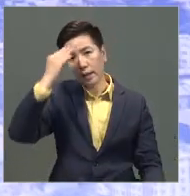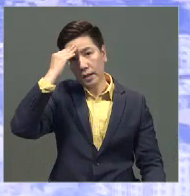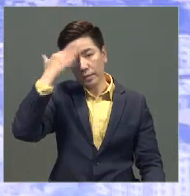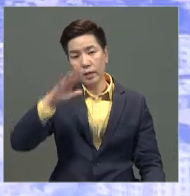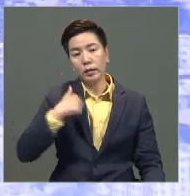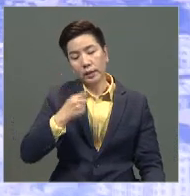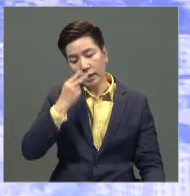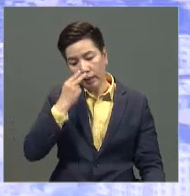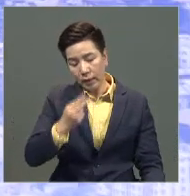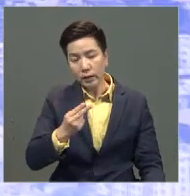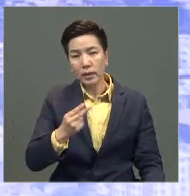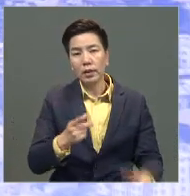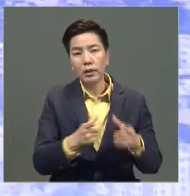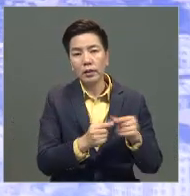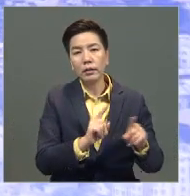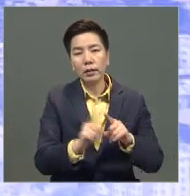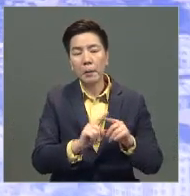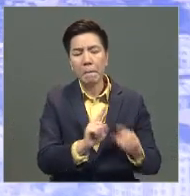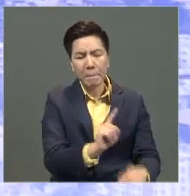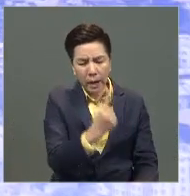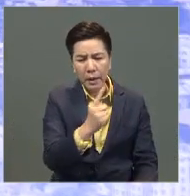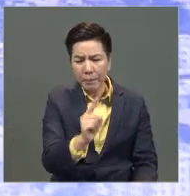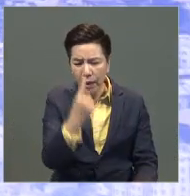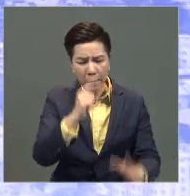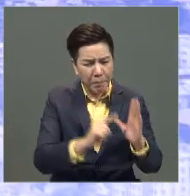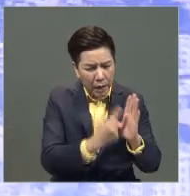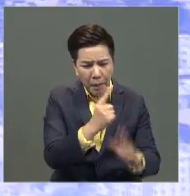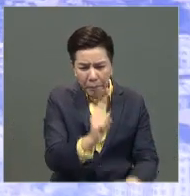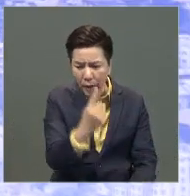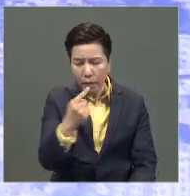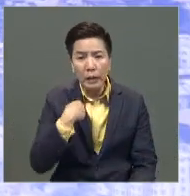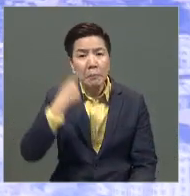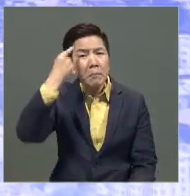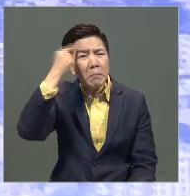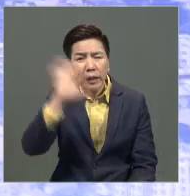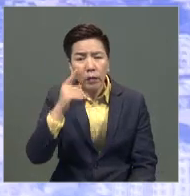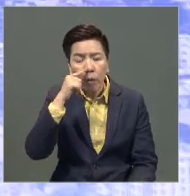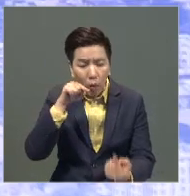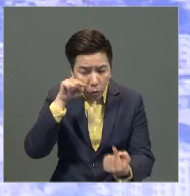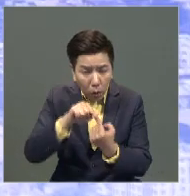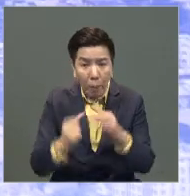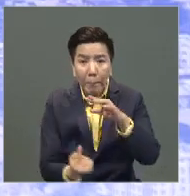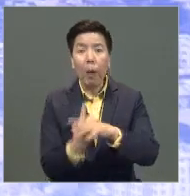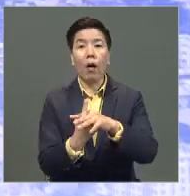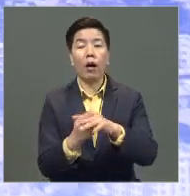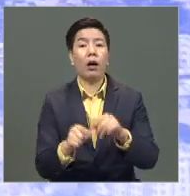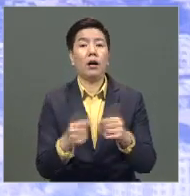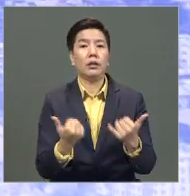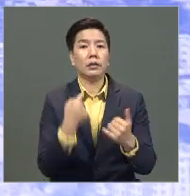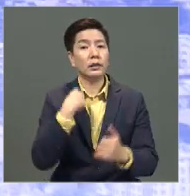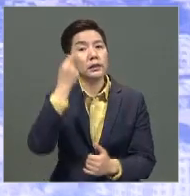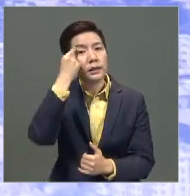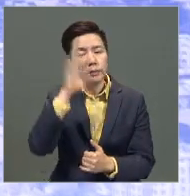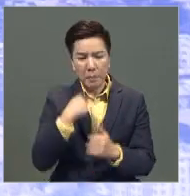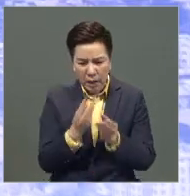องเห็นว่าหลายเรื่องเป็นเรื่องใหม่หลายเรื่องเป็นเรื่องที่เราคาดไม่ถึงแล้วก็ไม่ได้รู้ว่ามันจะมี